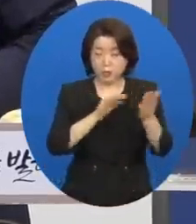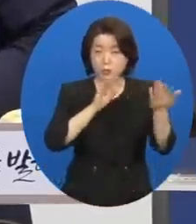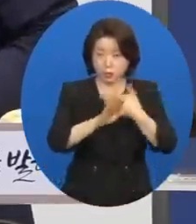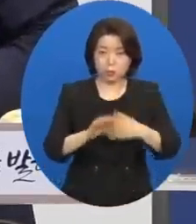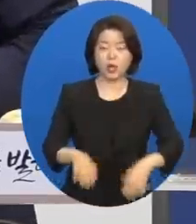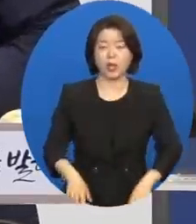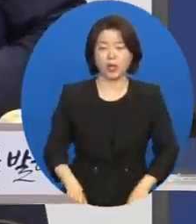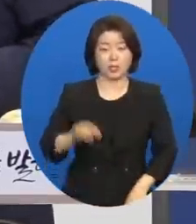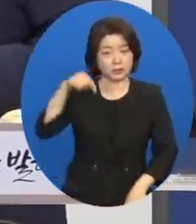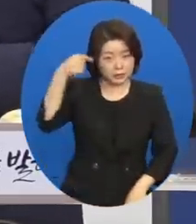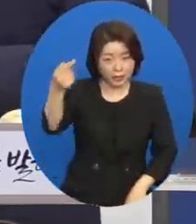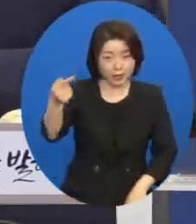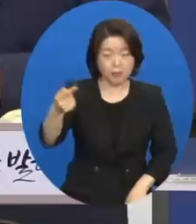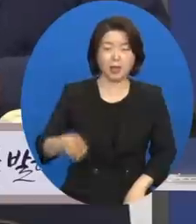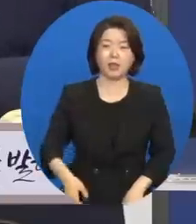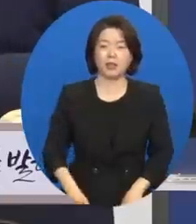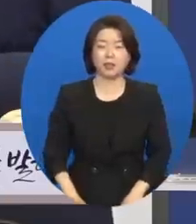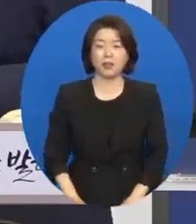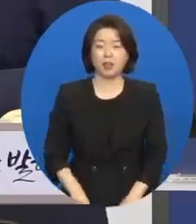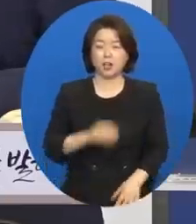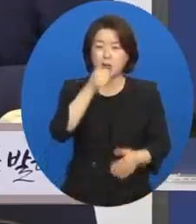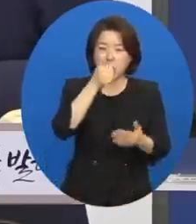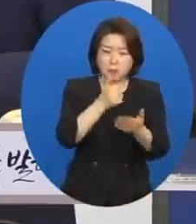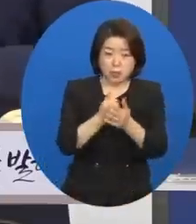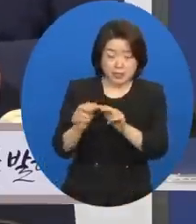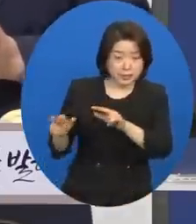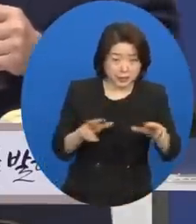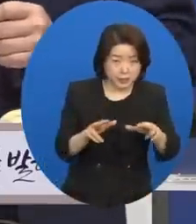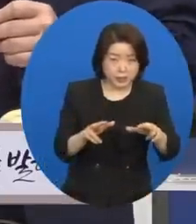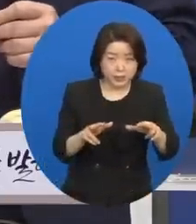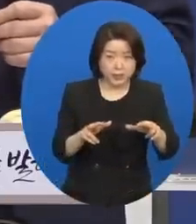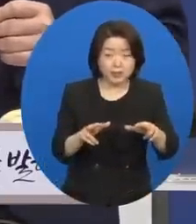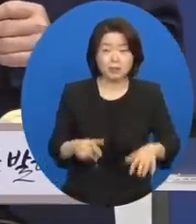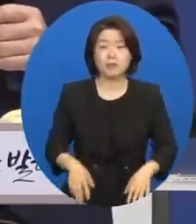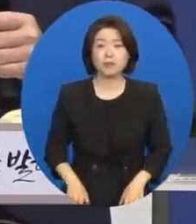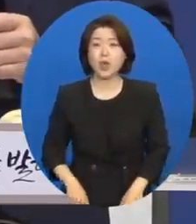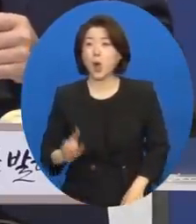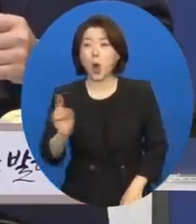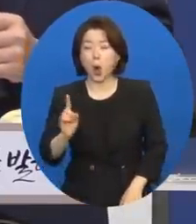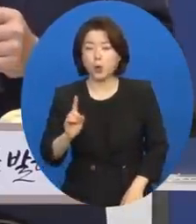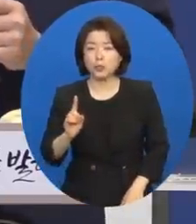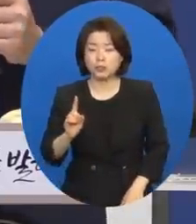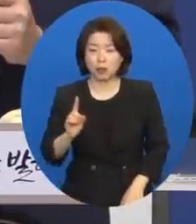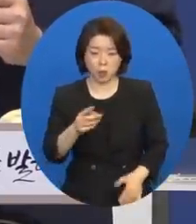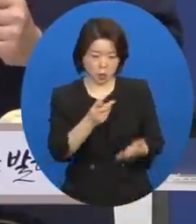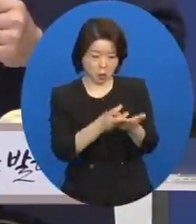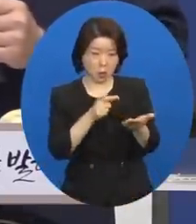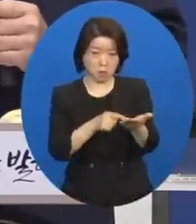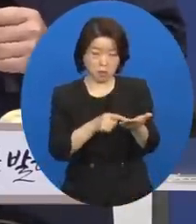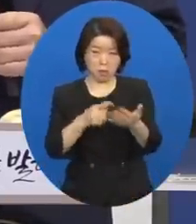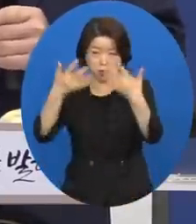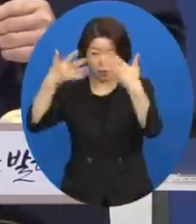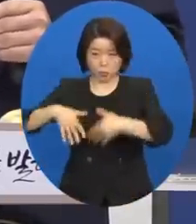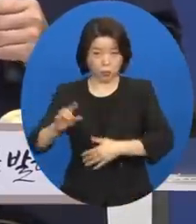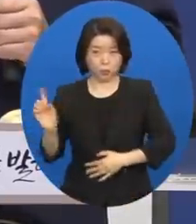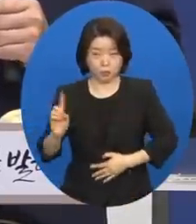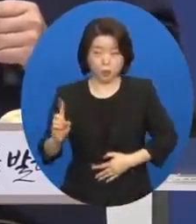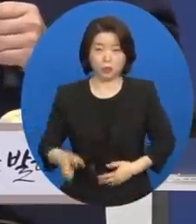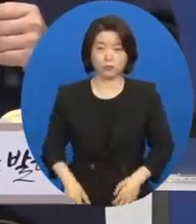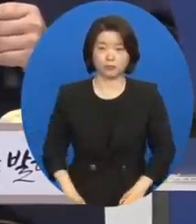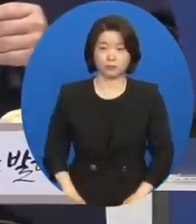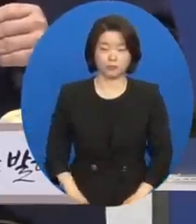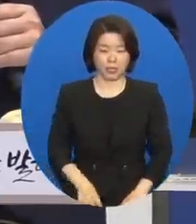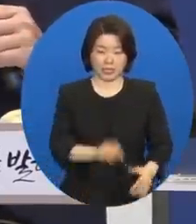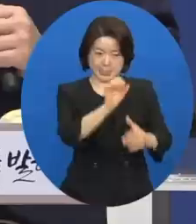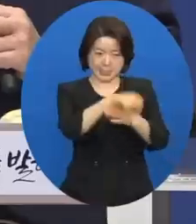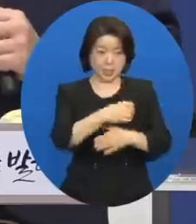범죄한 다음에 그 범죄하자마자 그 어떤 계명에 어떤 조건이 있었냐면 이걸 이